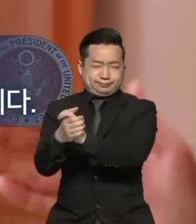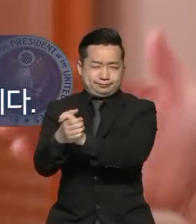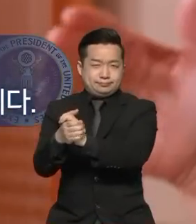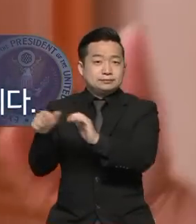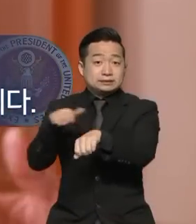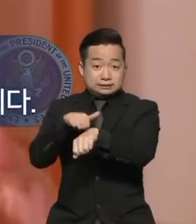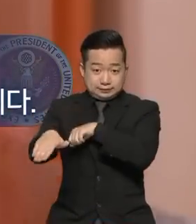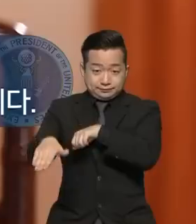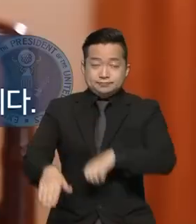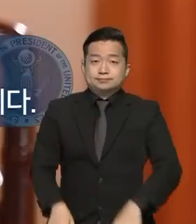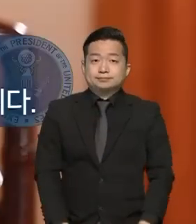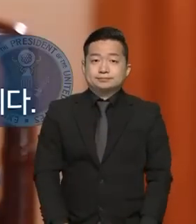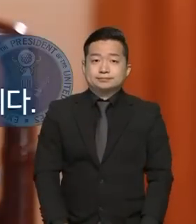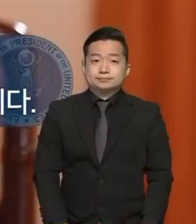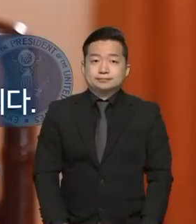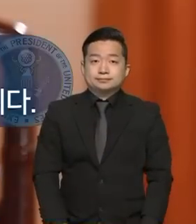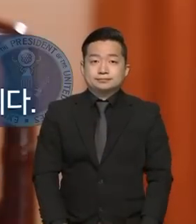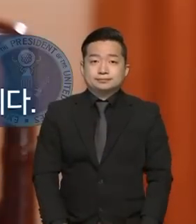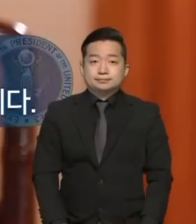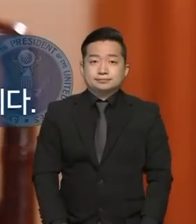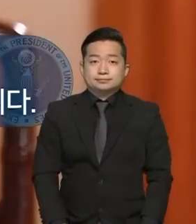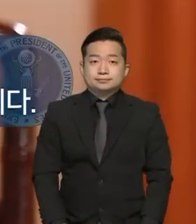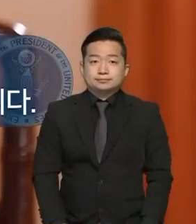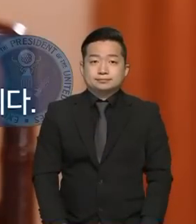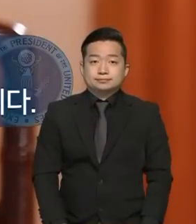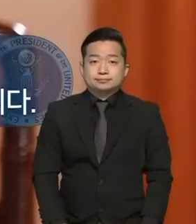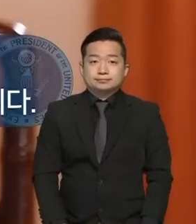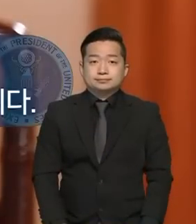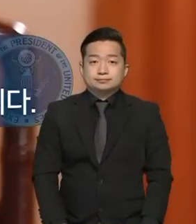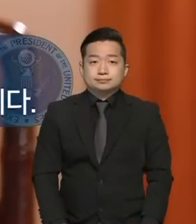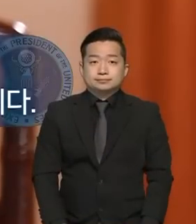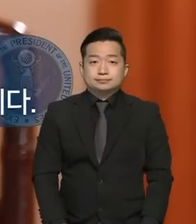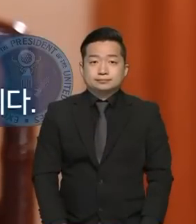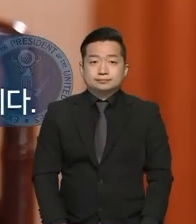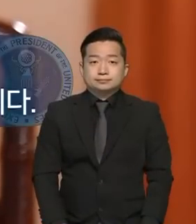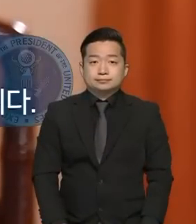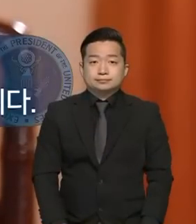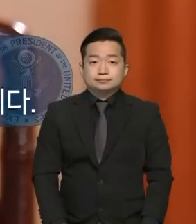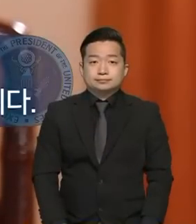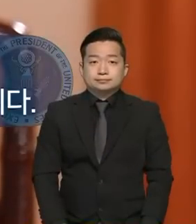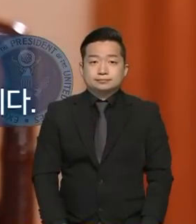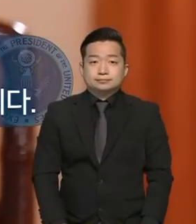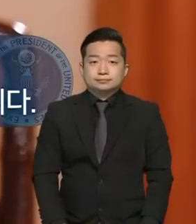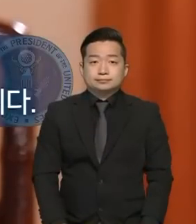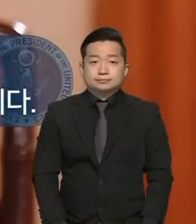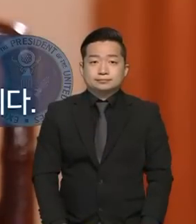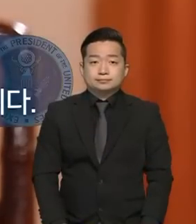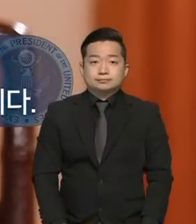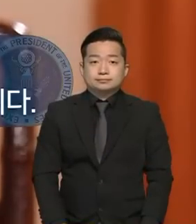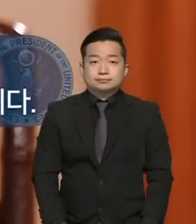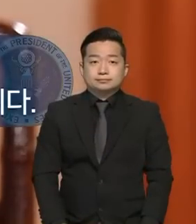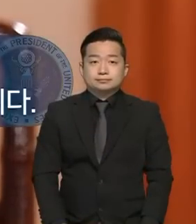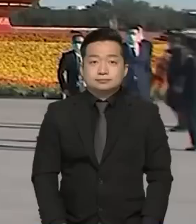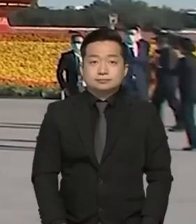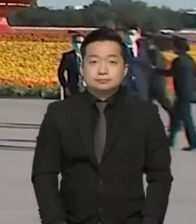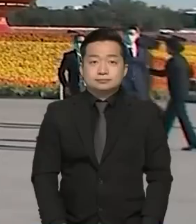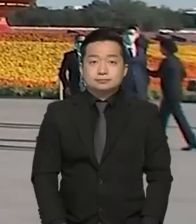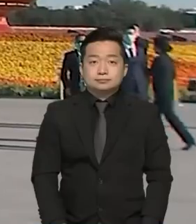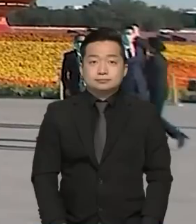chain with partners that we have an especially strong, trusted relationship